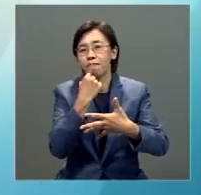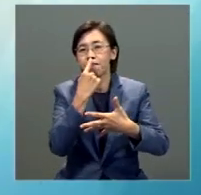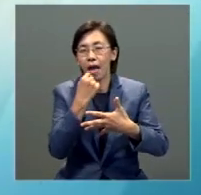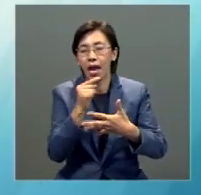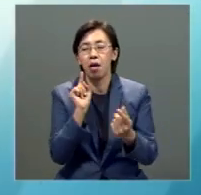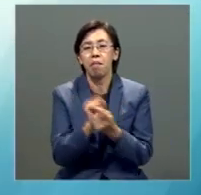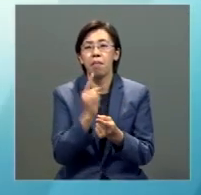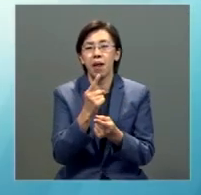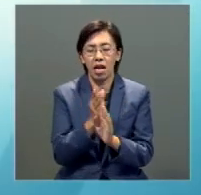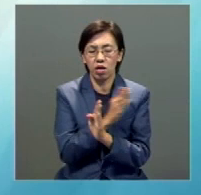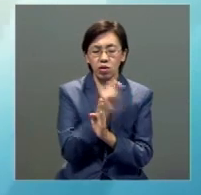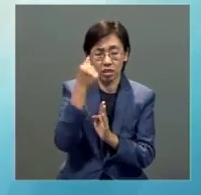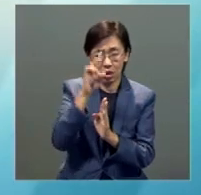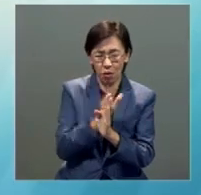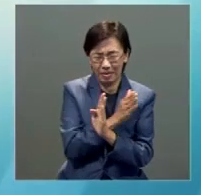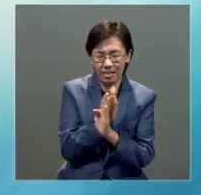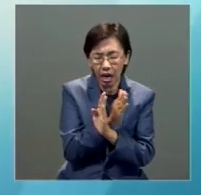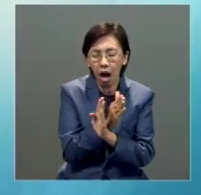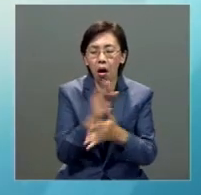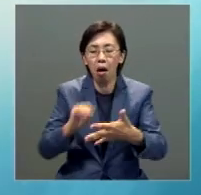และภูเก็ตรองลงมาแล้วก็นนทบุรียะลาและสมุทรปราการนะครับมาดูตามเขียวแดงเหลืองนะครับเอ่อเขียวเหลืองแดงนะครับที่เอามานี้ภาพก็ยังคล้ายๆเดินมีขยับเพิ่มขึ้นขึ้นไปนิดนึงนะครับคือสุพรรณบุรีก็ไปอยู่สีแดงเพราะว่าเพิ่งเจอเคสใหม่ก็อยู่ใน7วันก็ยังต้องไปอยู่ข้างบนนั้นนะครับส่วนแม่ฮ่องสอนก็ตกลงมาจากที่ที่อยู่ในกลุ่มสีเหลือมั้ย